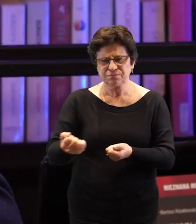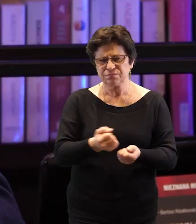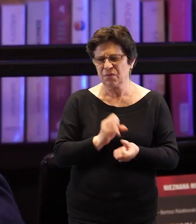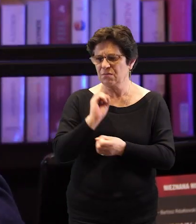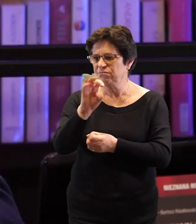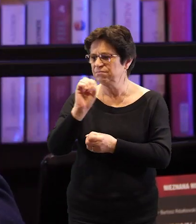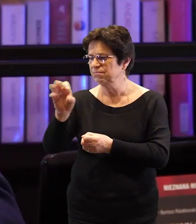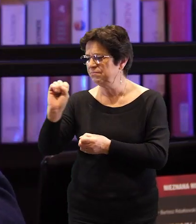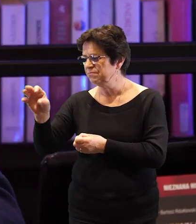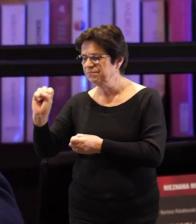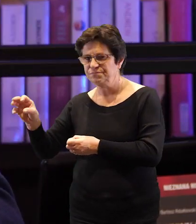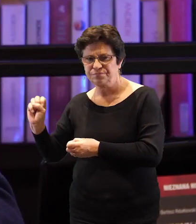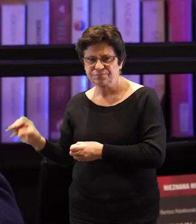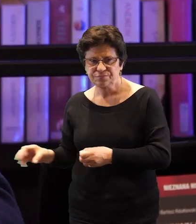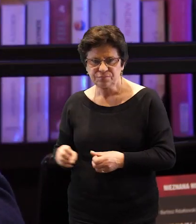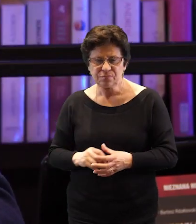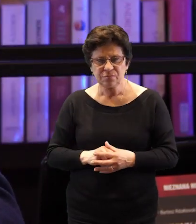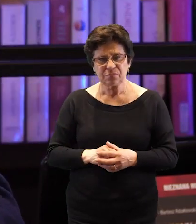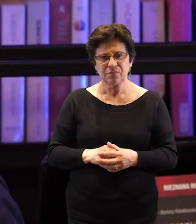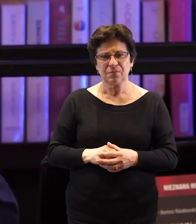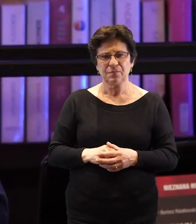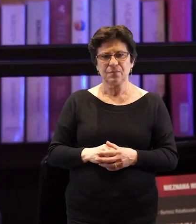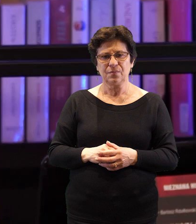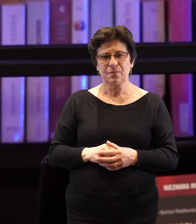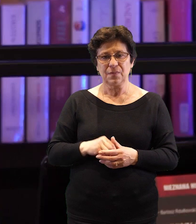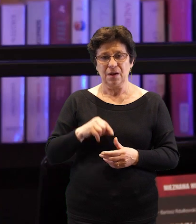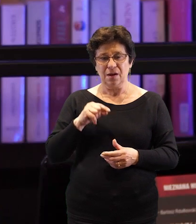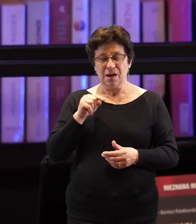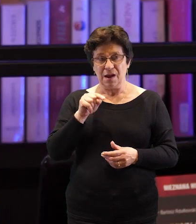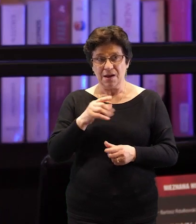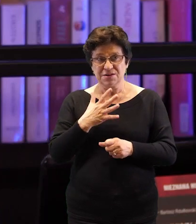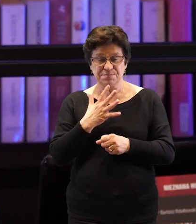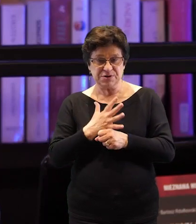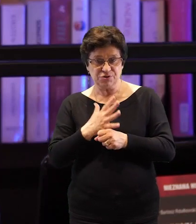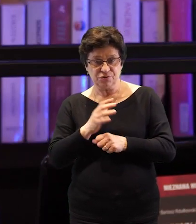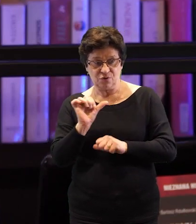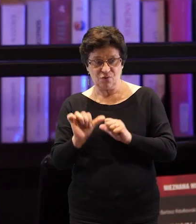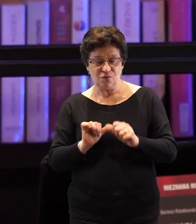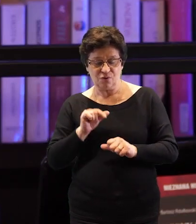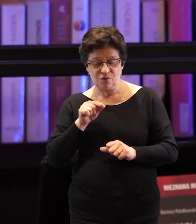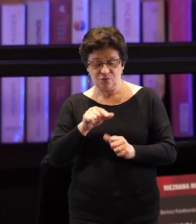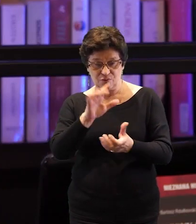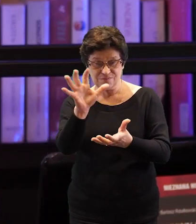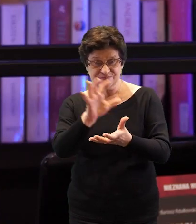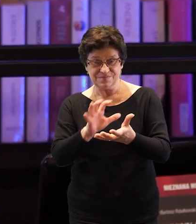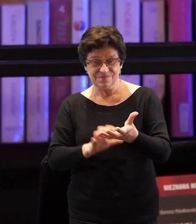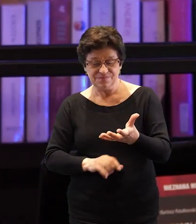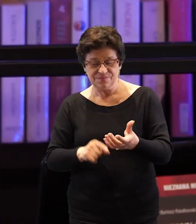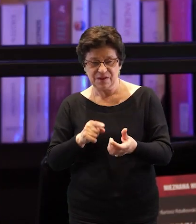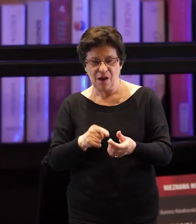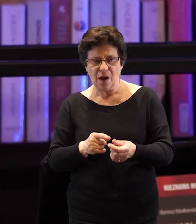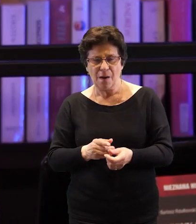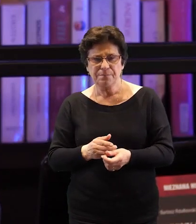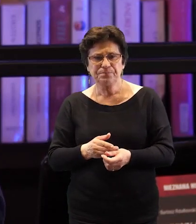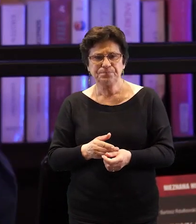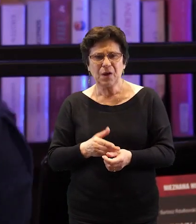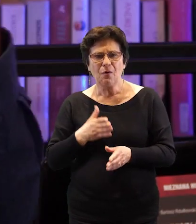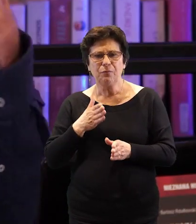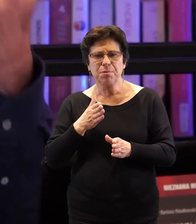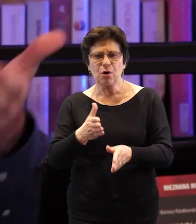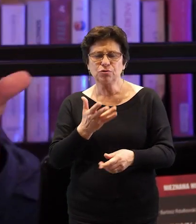po bazach i dostarczał. W artykule z 50 roku Rudolf Schriever wprost mówi,